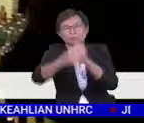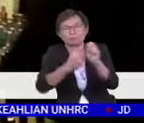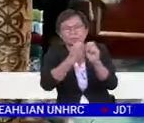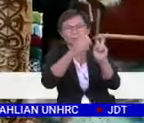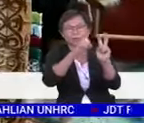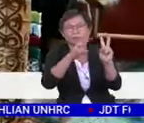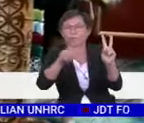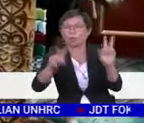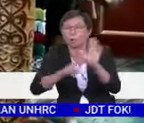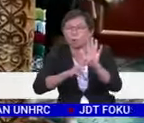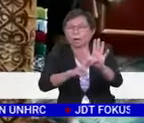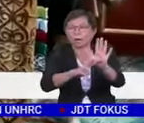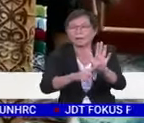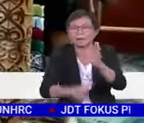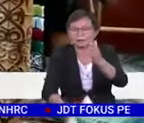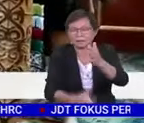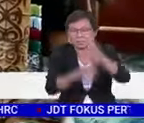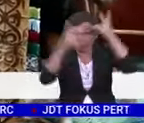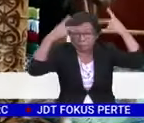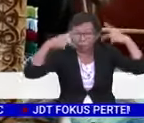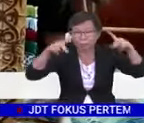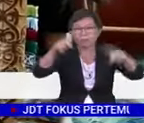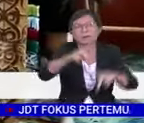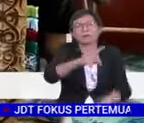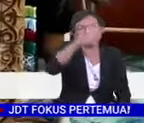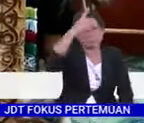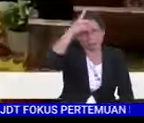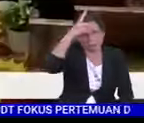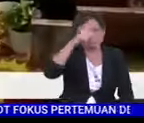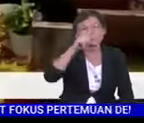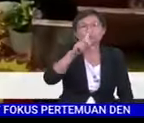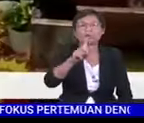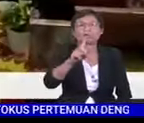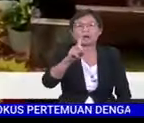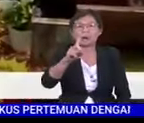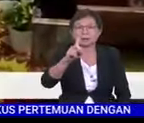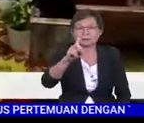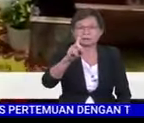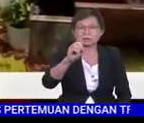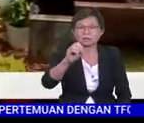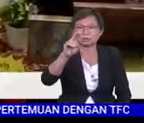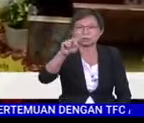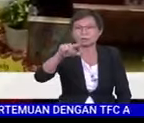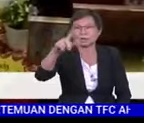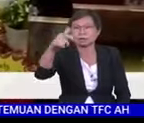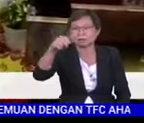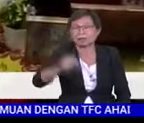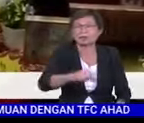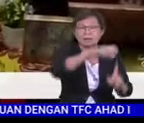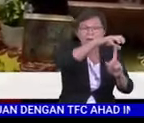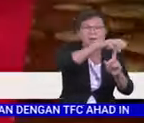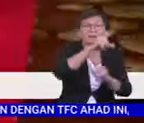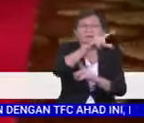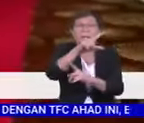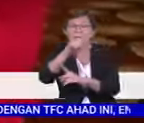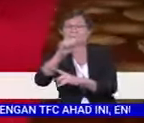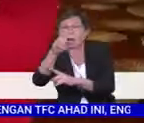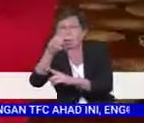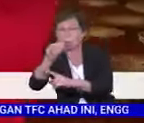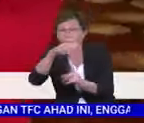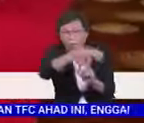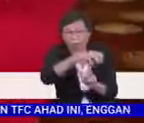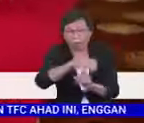mewakili timbalan Prime Sarawak datuak Medan lesu gambar sendiri tambahnya gawe bazar bukan saja inisiatif untuk